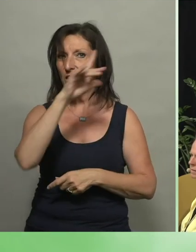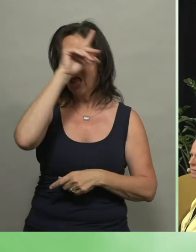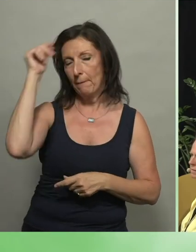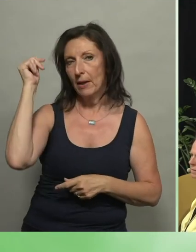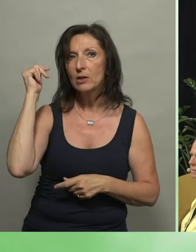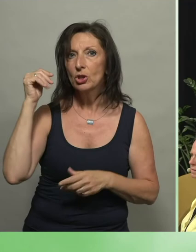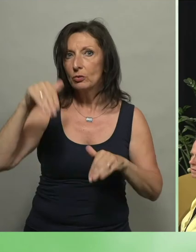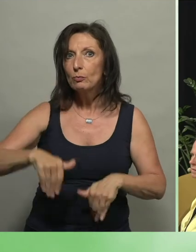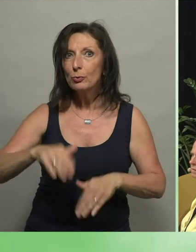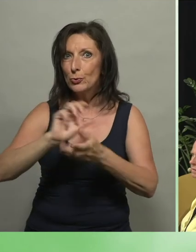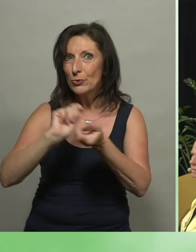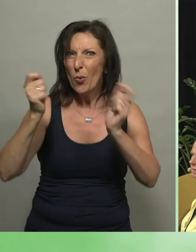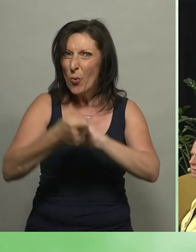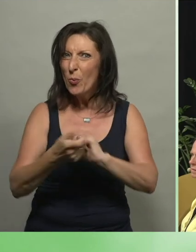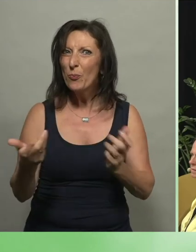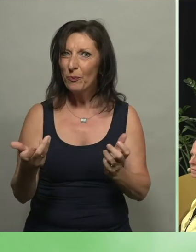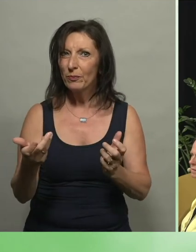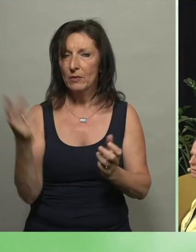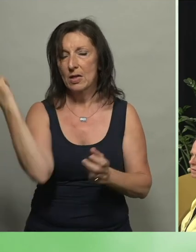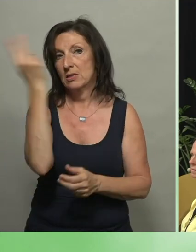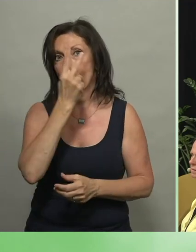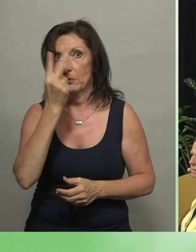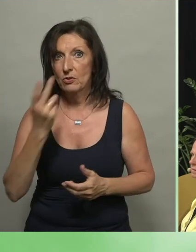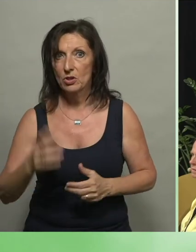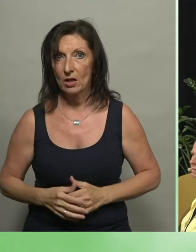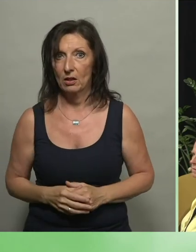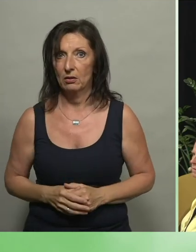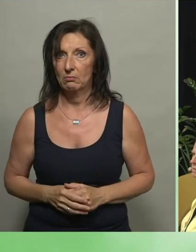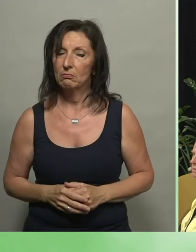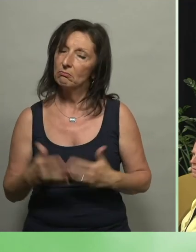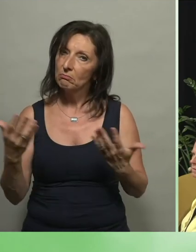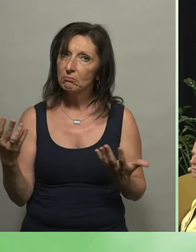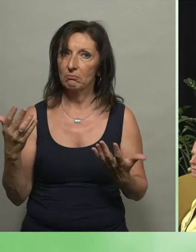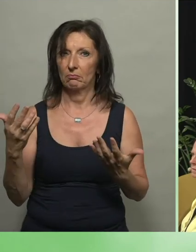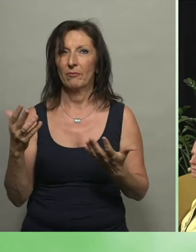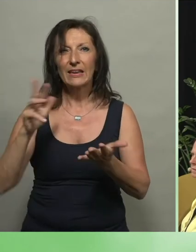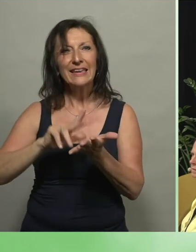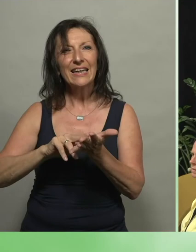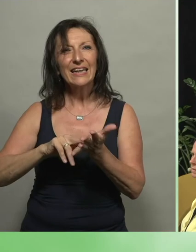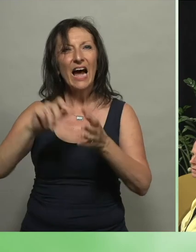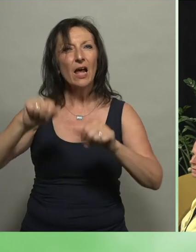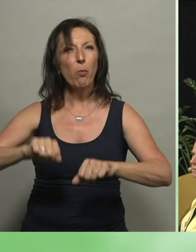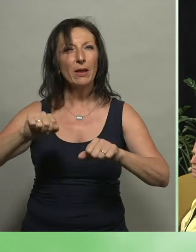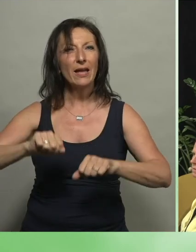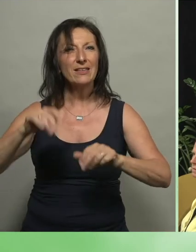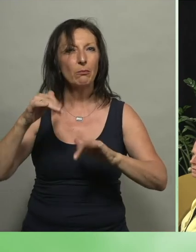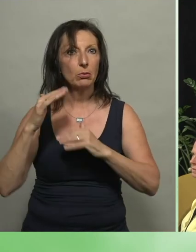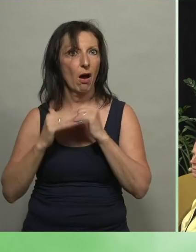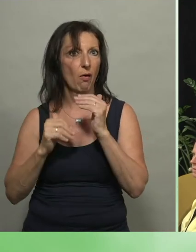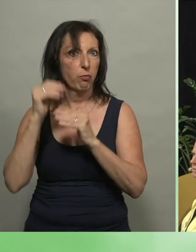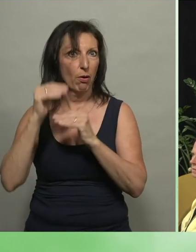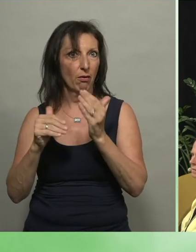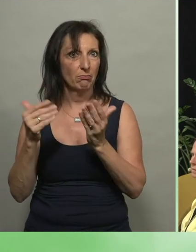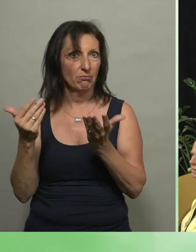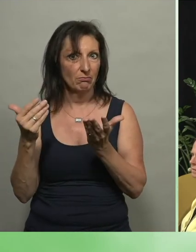stellen. Wir haben natürlich eine Veränderung bei der Notwendigkeit, digitale Kompetenzen zu erlernen. Auch da